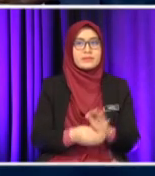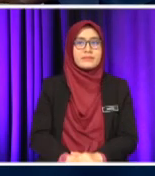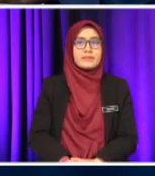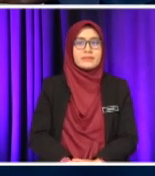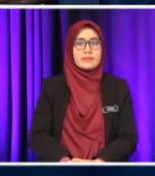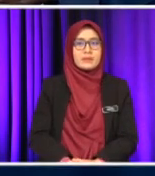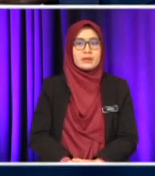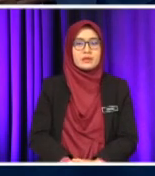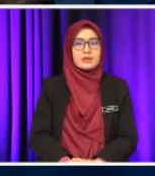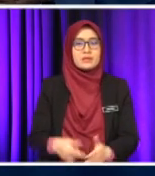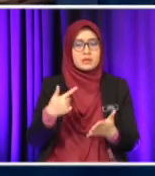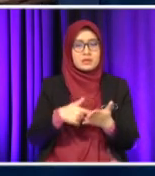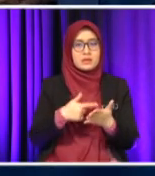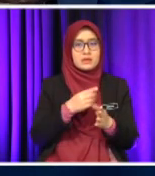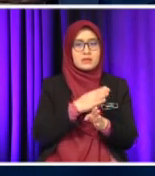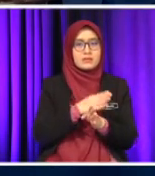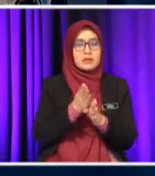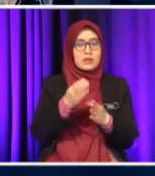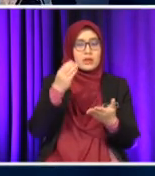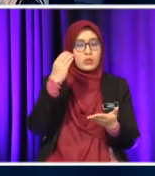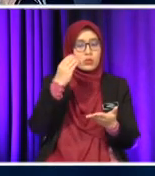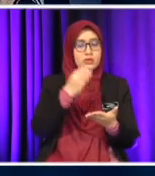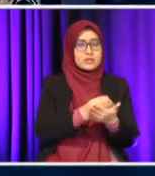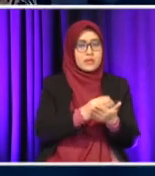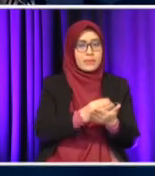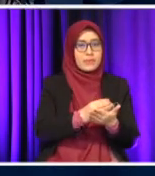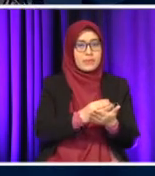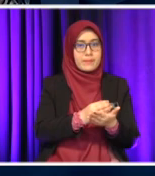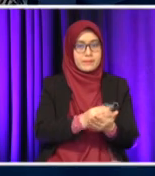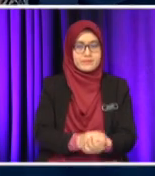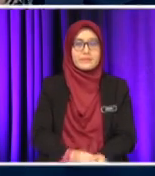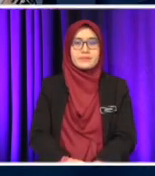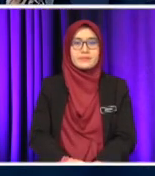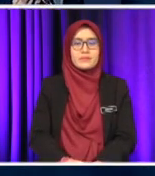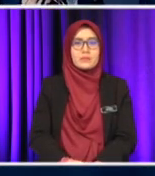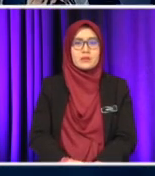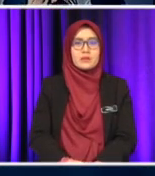bentuk jawab atau brandma dia hanya menggunakan simbol Oke